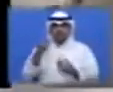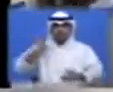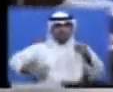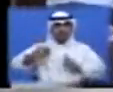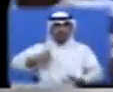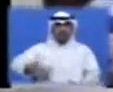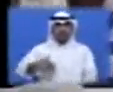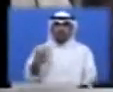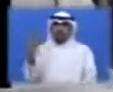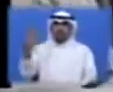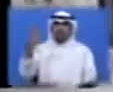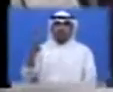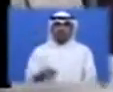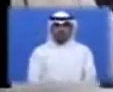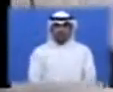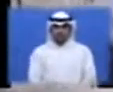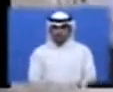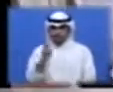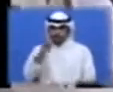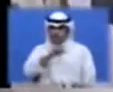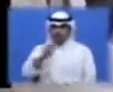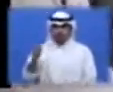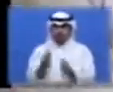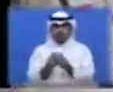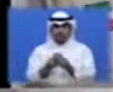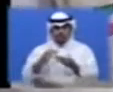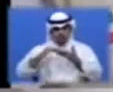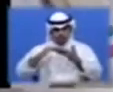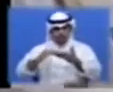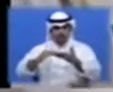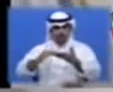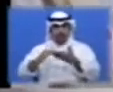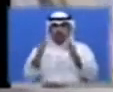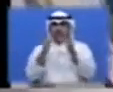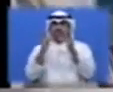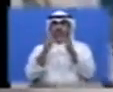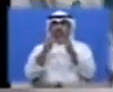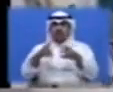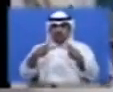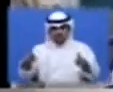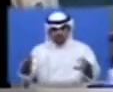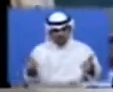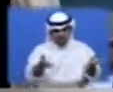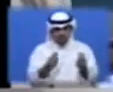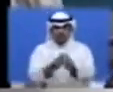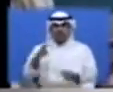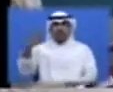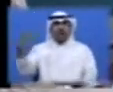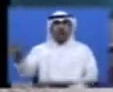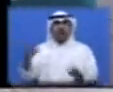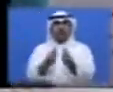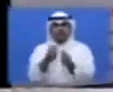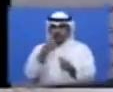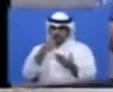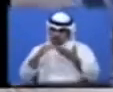طبعا على استطاعتنا قدرنا نوفر لهم حوالي 30 سرير وهي ساعة المستشفى، فاضطرينا